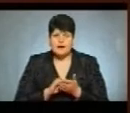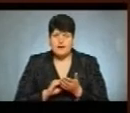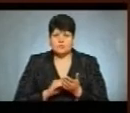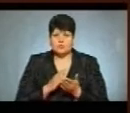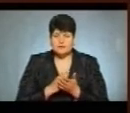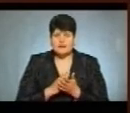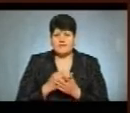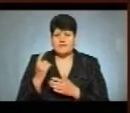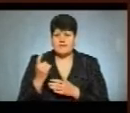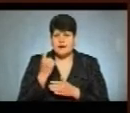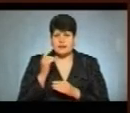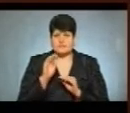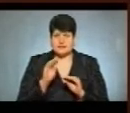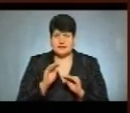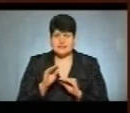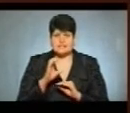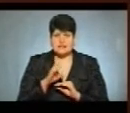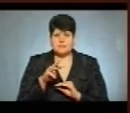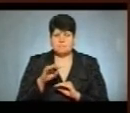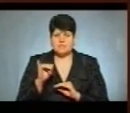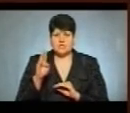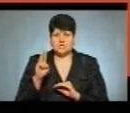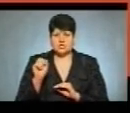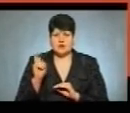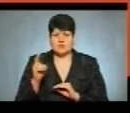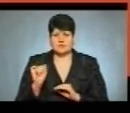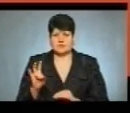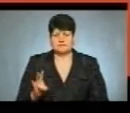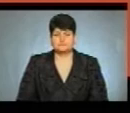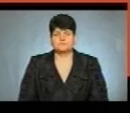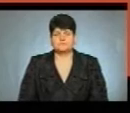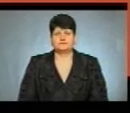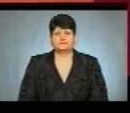є харківський дизайнер Сергій Мішакін.